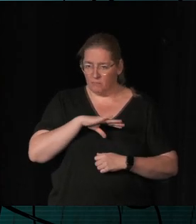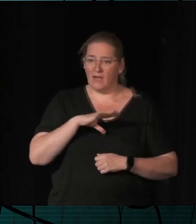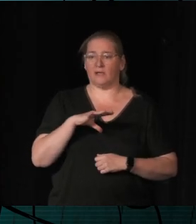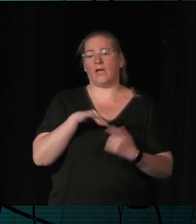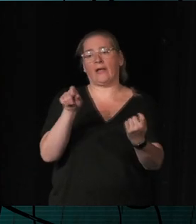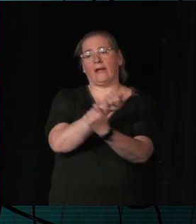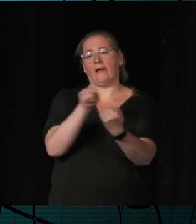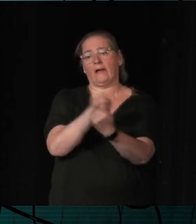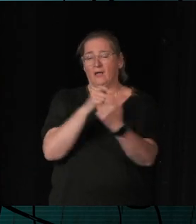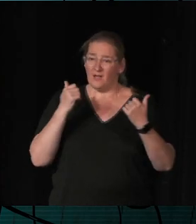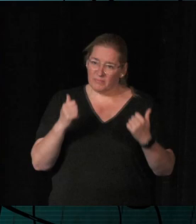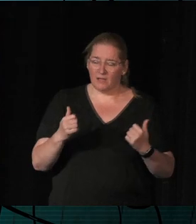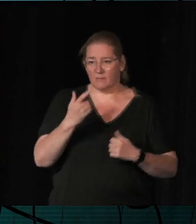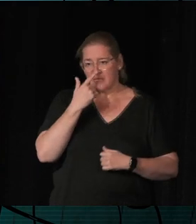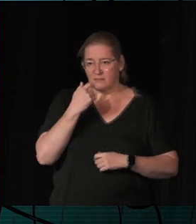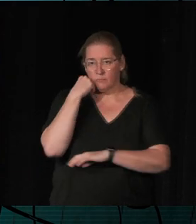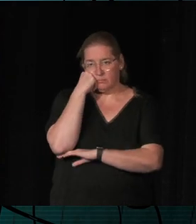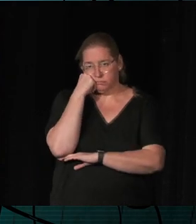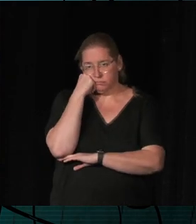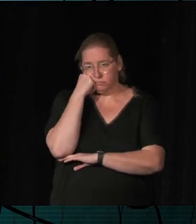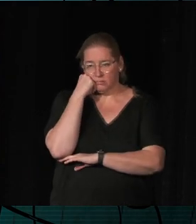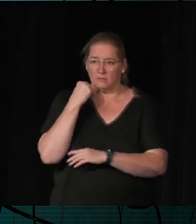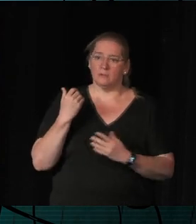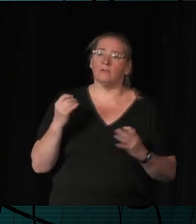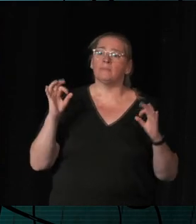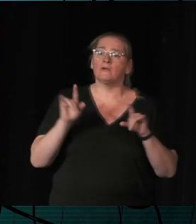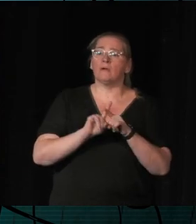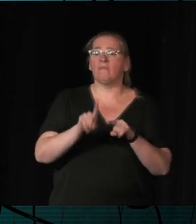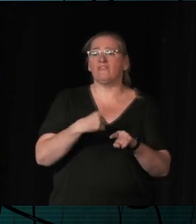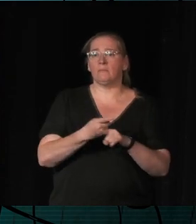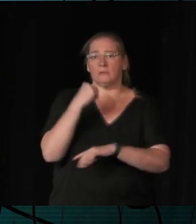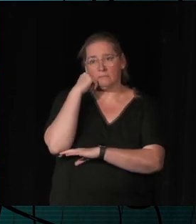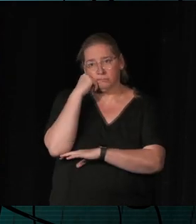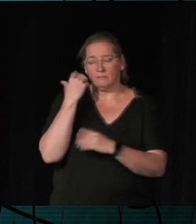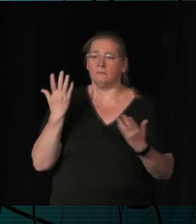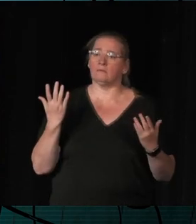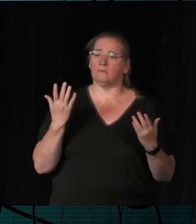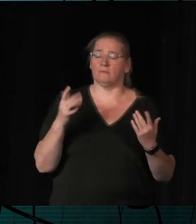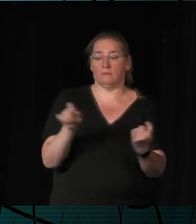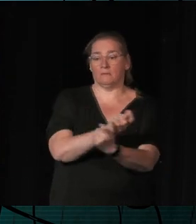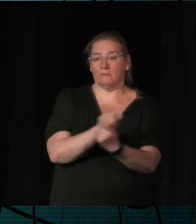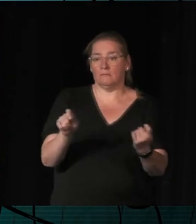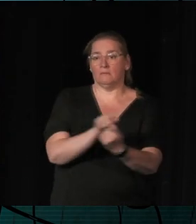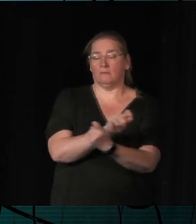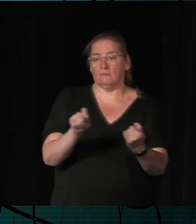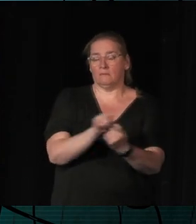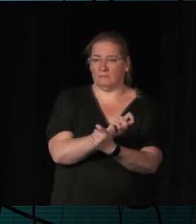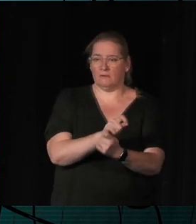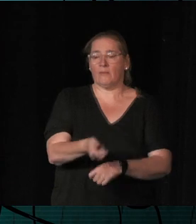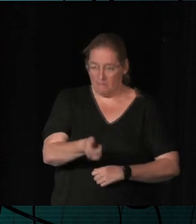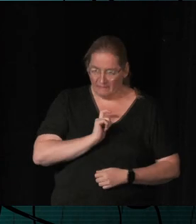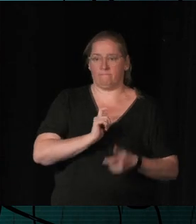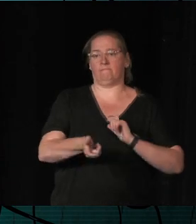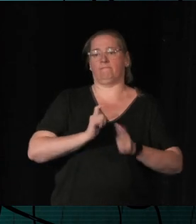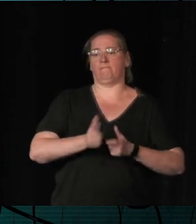cool, mais à un moment, ça devient un film interactif, justement plutôt pas interactif. Donc, ça a été vraiment